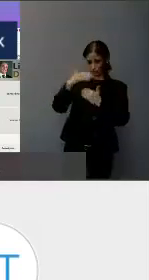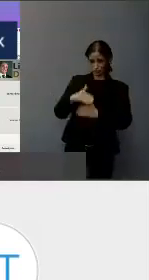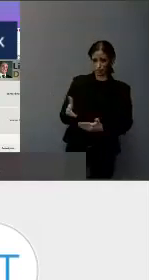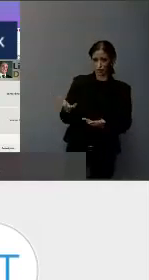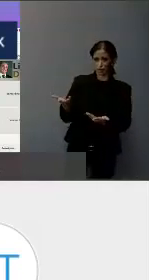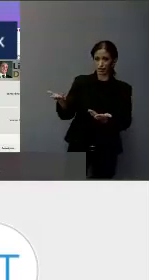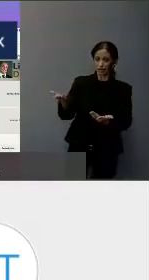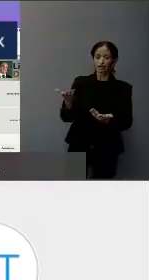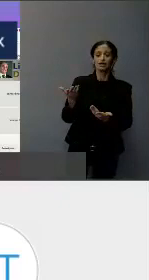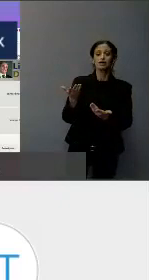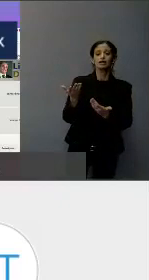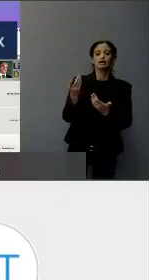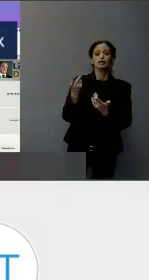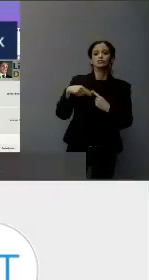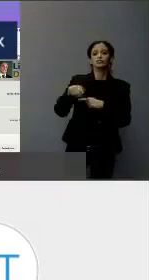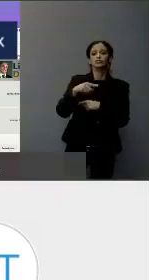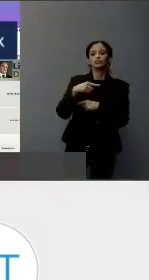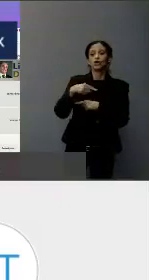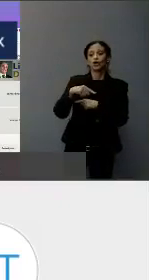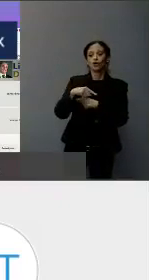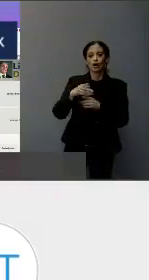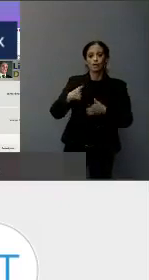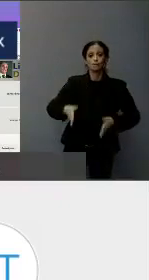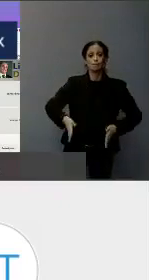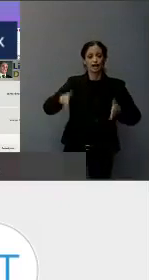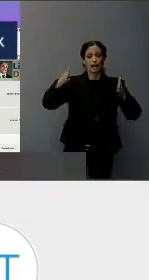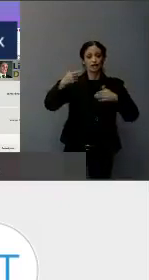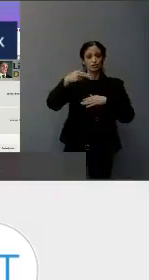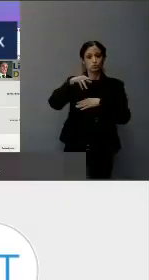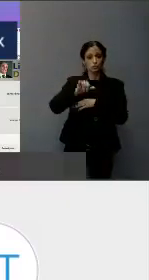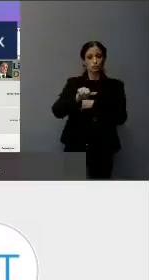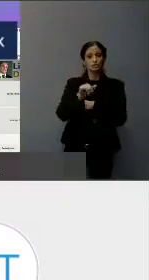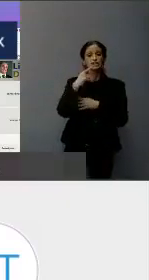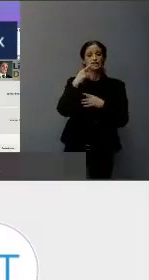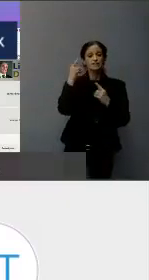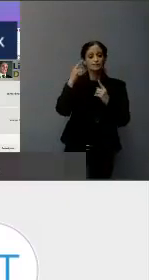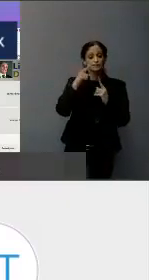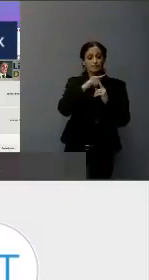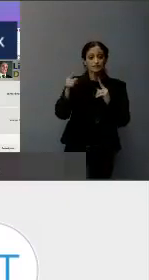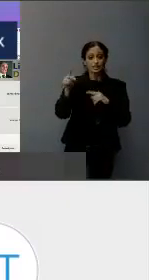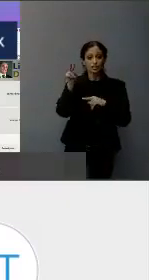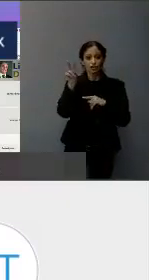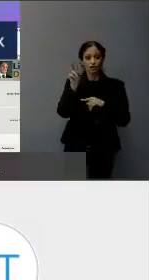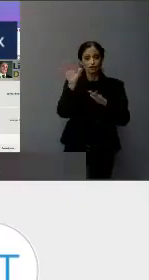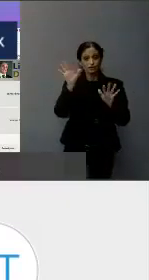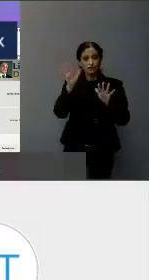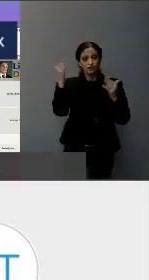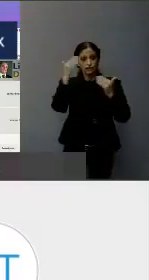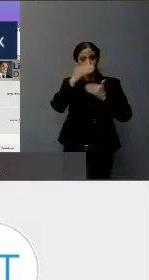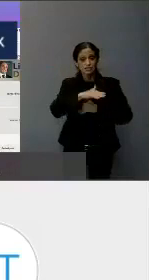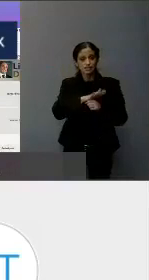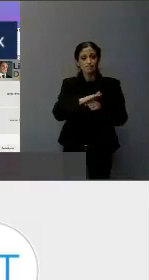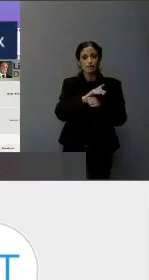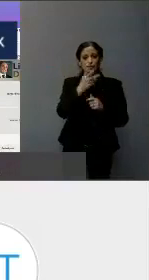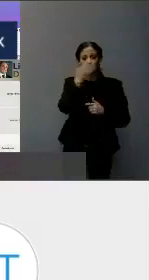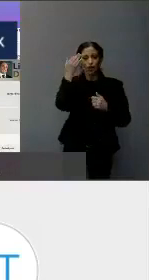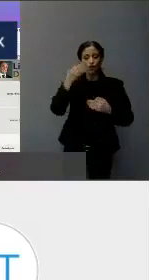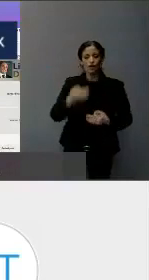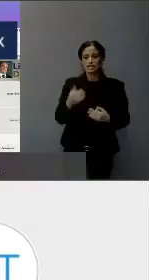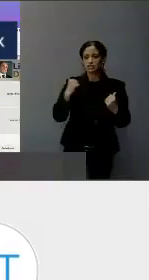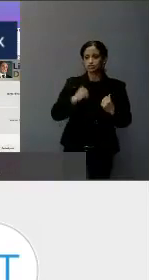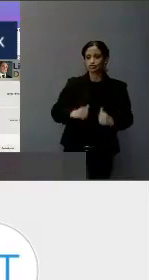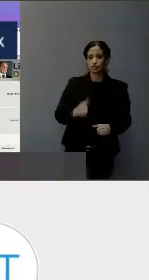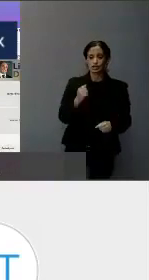teniamo bloccati e palazzo di tursi sino alle 22 di sera delle famiglie oneste e cittadini laboratori dei